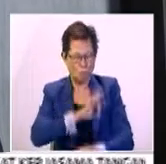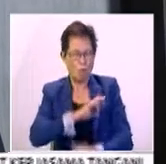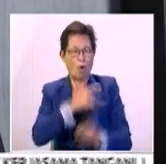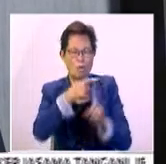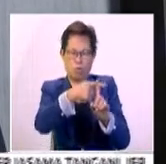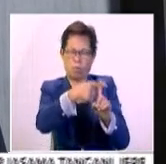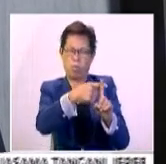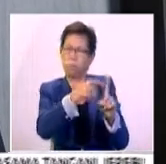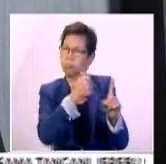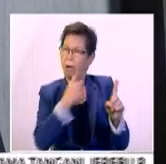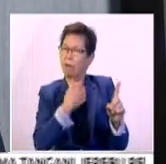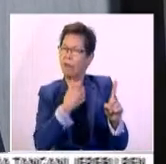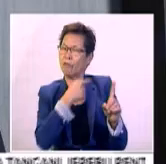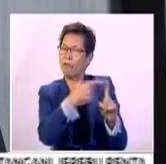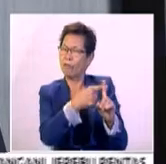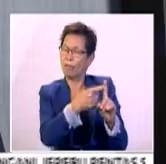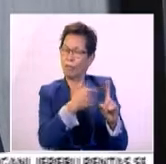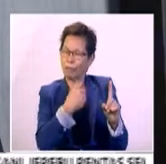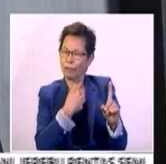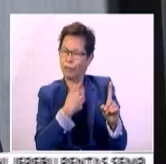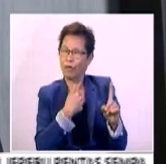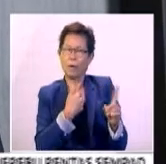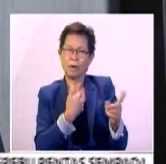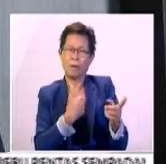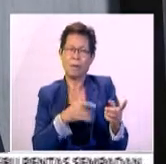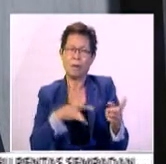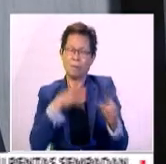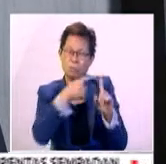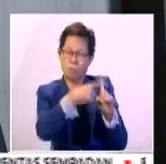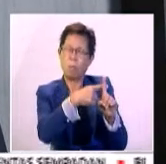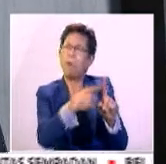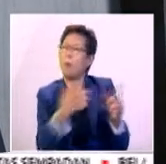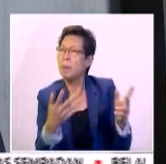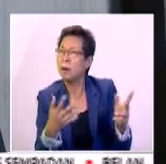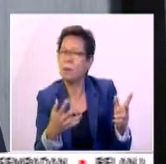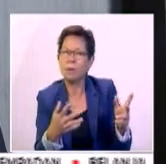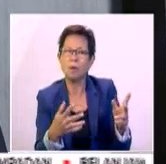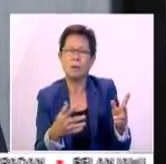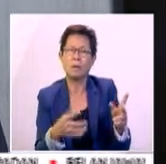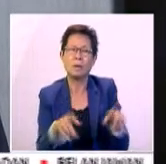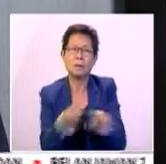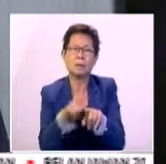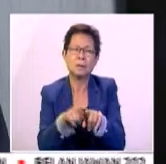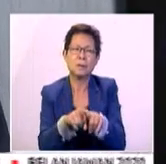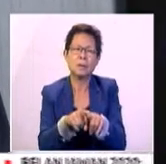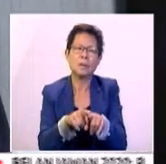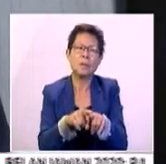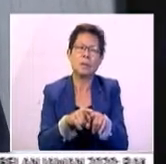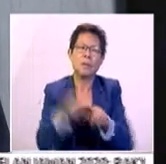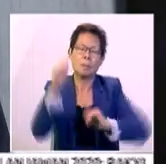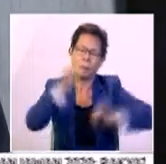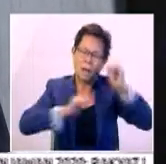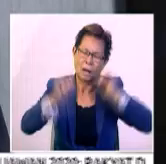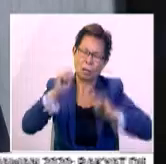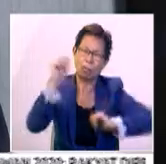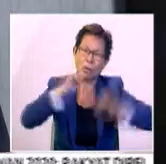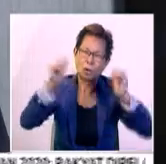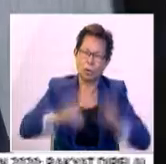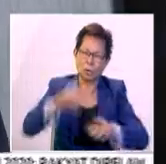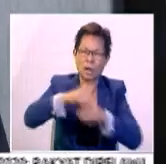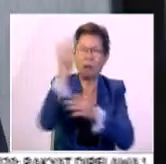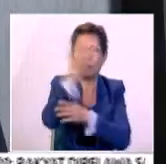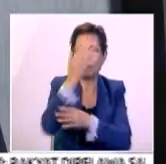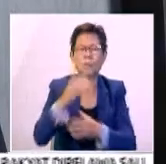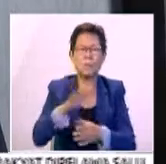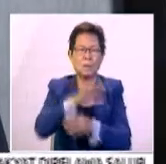tersendiri. Yang saya dapat kekuatannya saya melihat dari segi ensemble performance dia, maknanya persembahan pelakon-pelakon dalam filem ini.